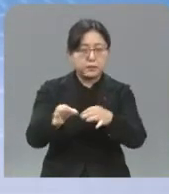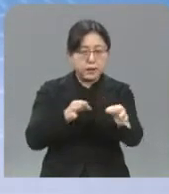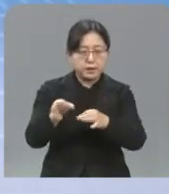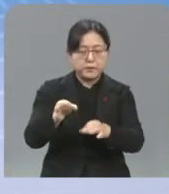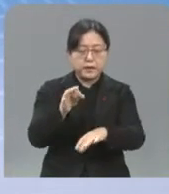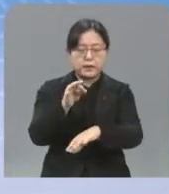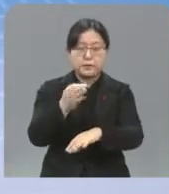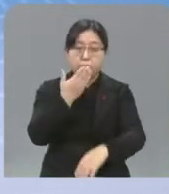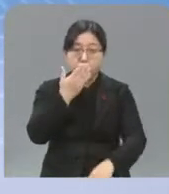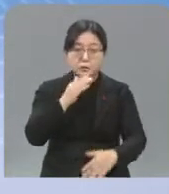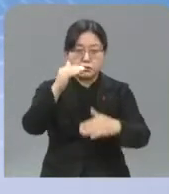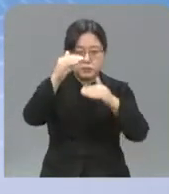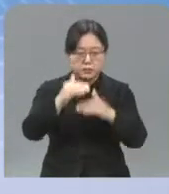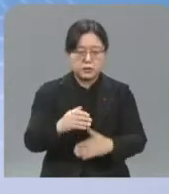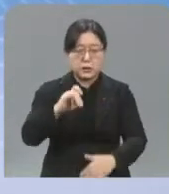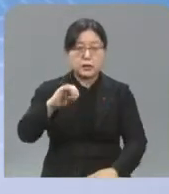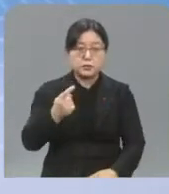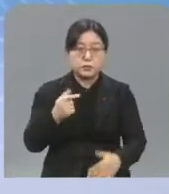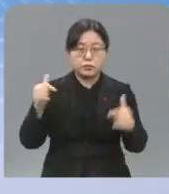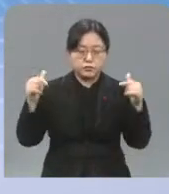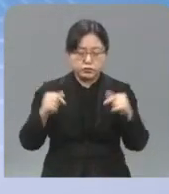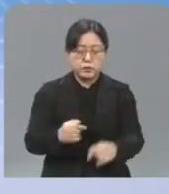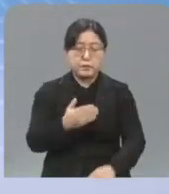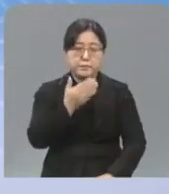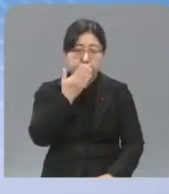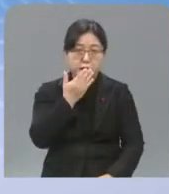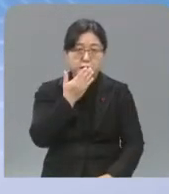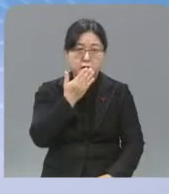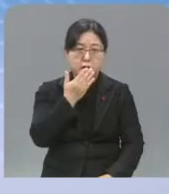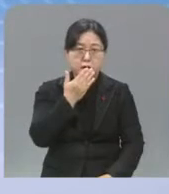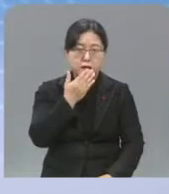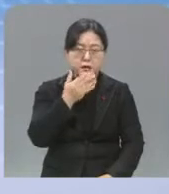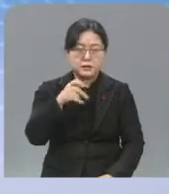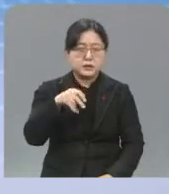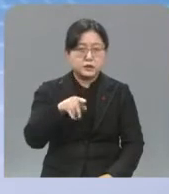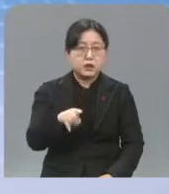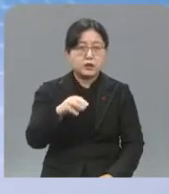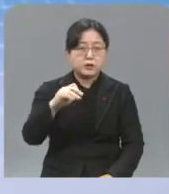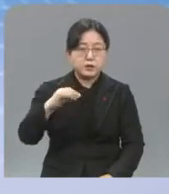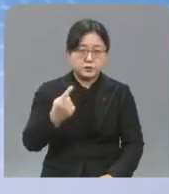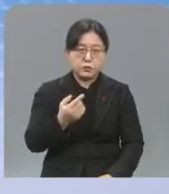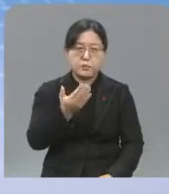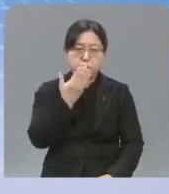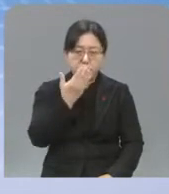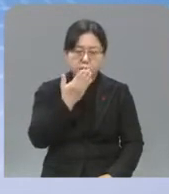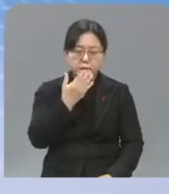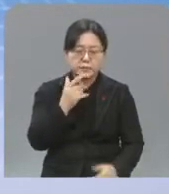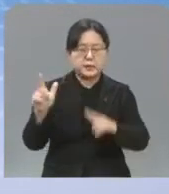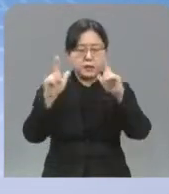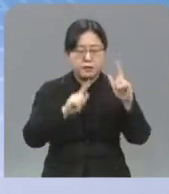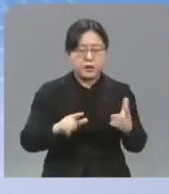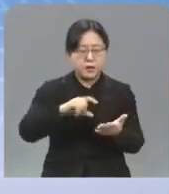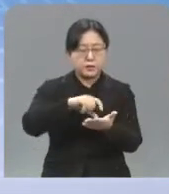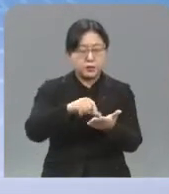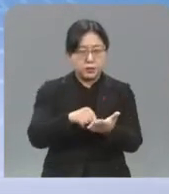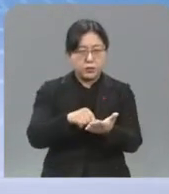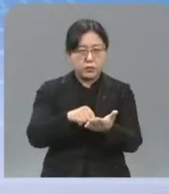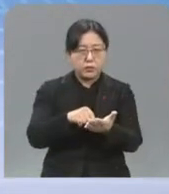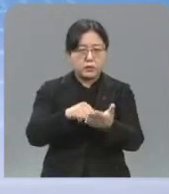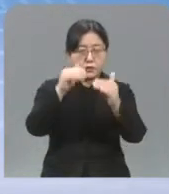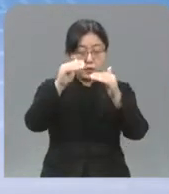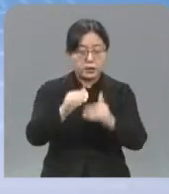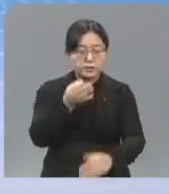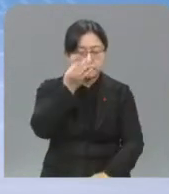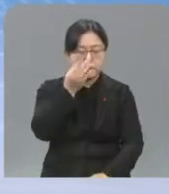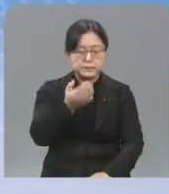소비 과정에서 탄소 배출량을 줄일 수 있는 이른바 저탄소 식단을 생활하자는 겁니다. 윤주성 기자가